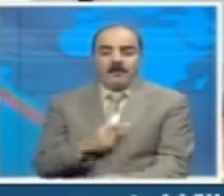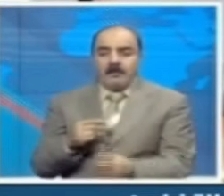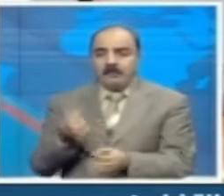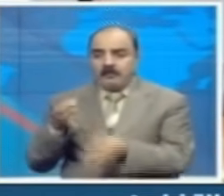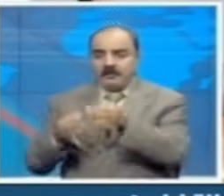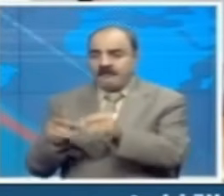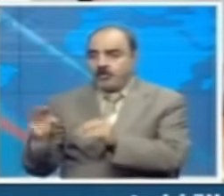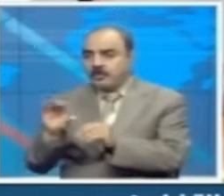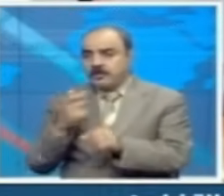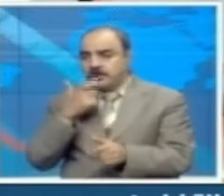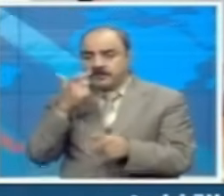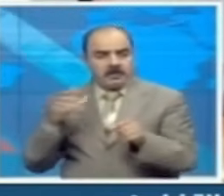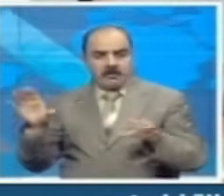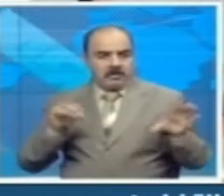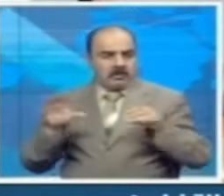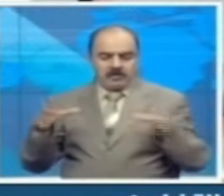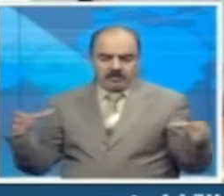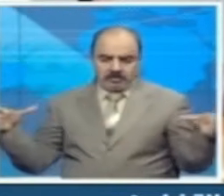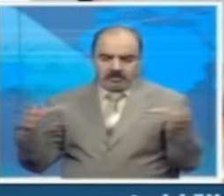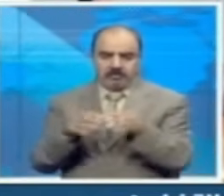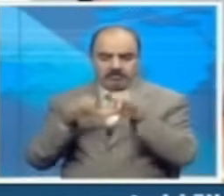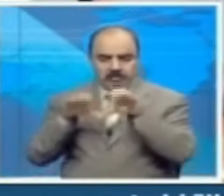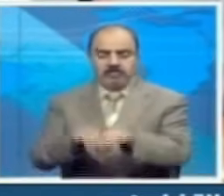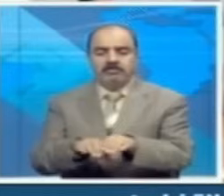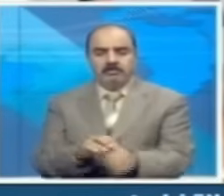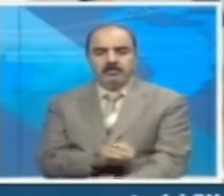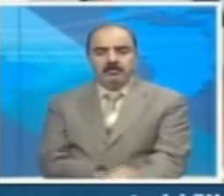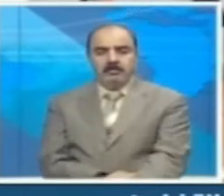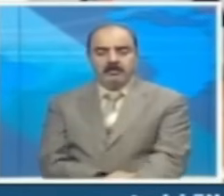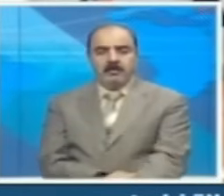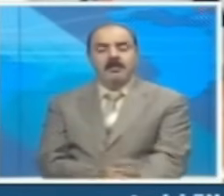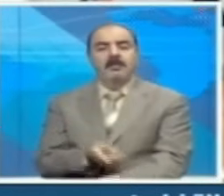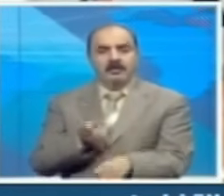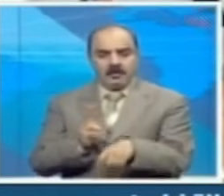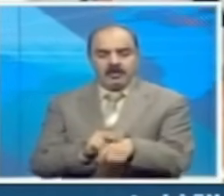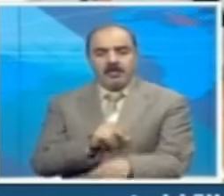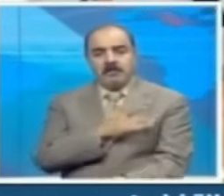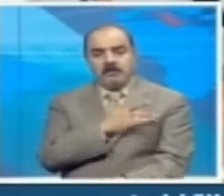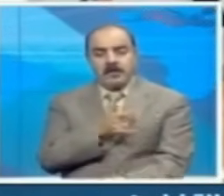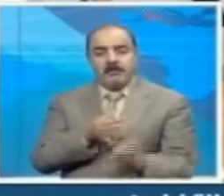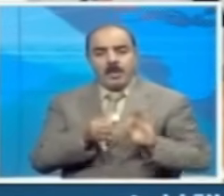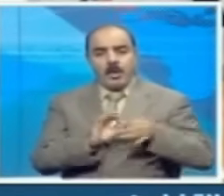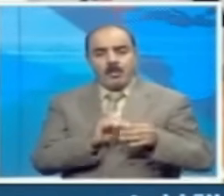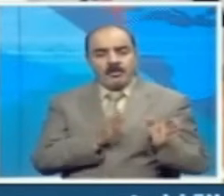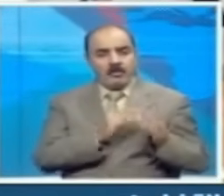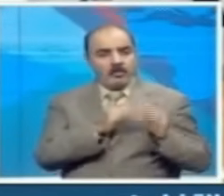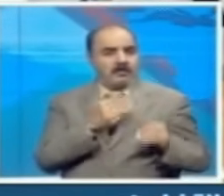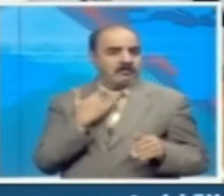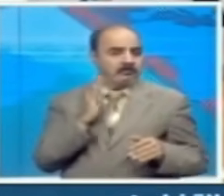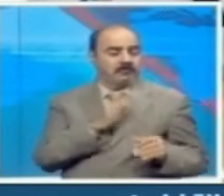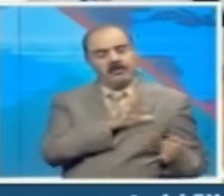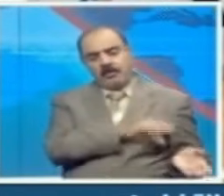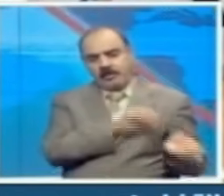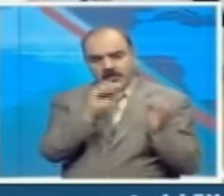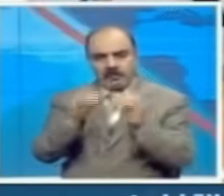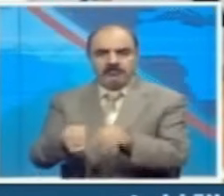الموازنات المخصصة للمزايا والخدمات التي تخصهم، موجها بتخصيص مبلغ 100 مليون جنيه من